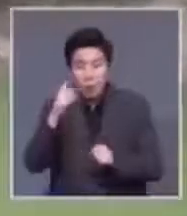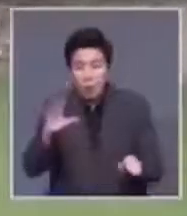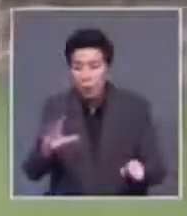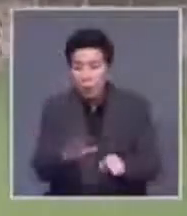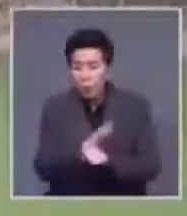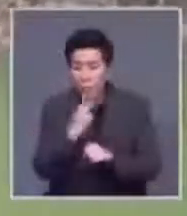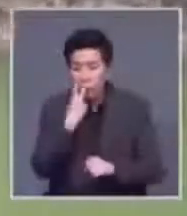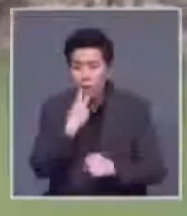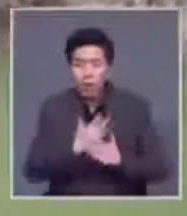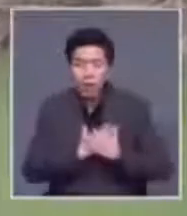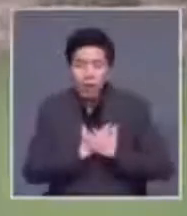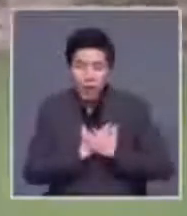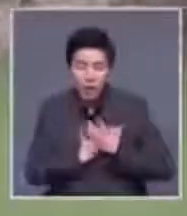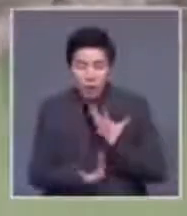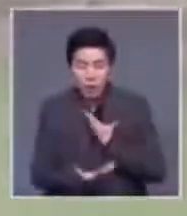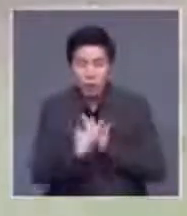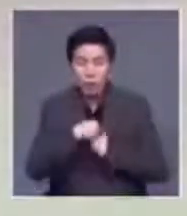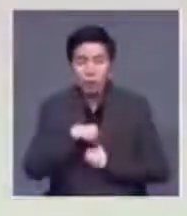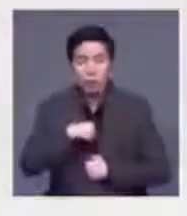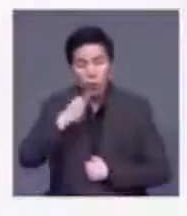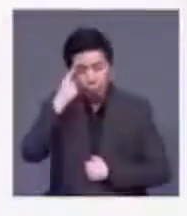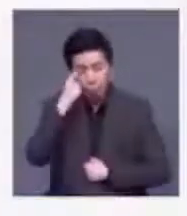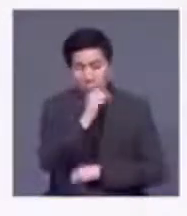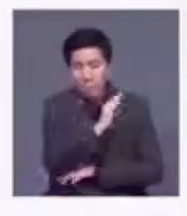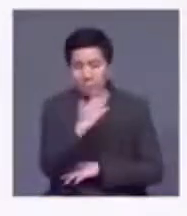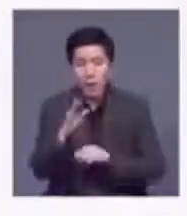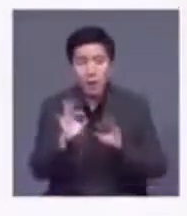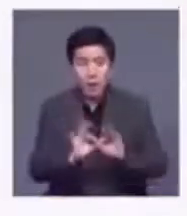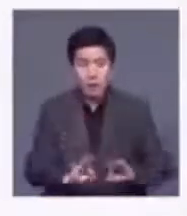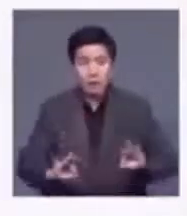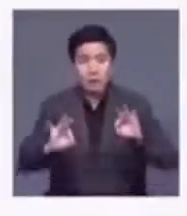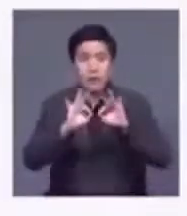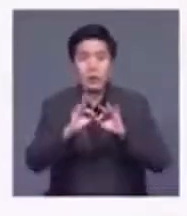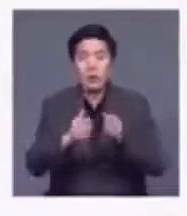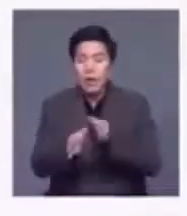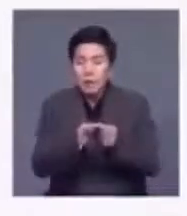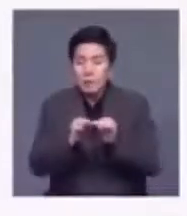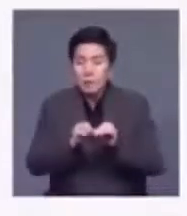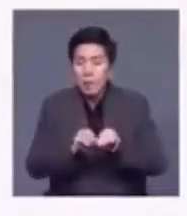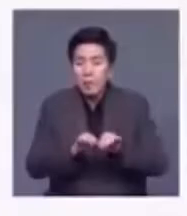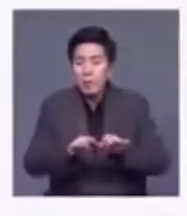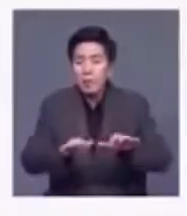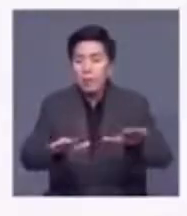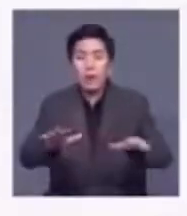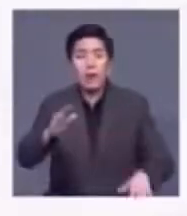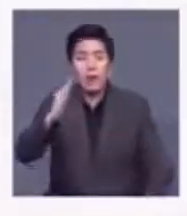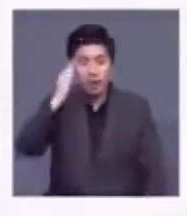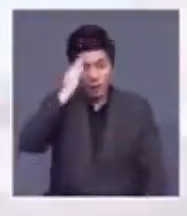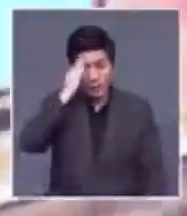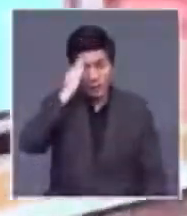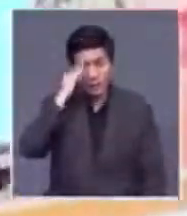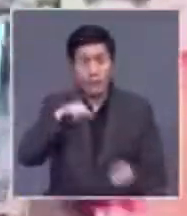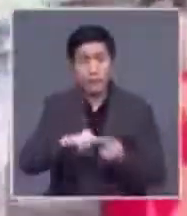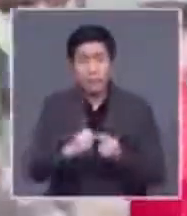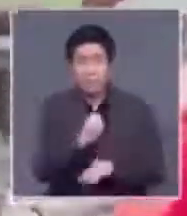ความรักตระหนักรู้ถึงความสำคัญและถ่ายทอดขยายแนวคิดนี้ออกไปสู่ภายนอกการท่องเที่ยวเ